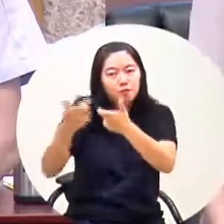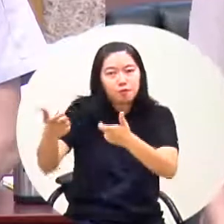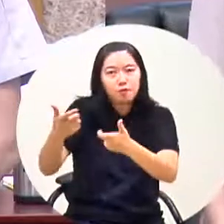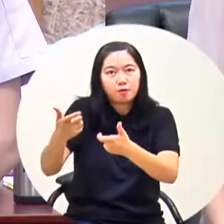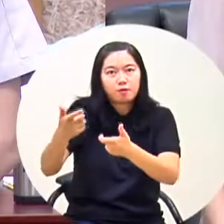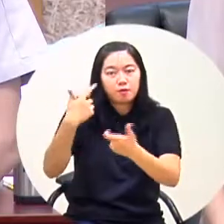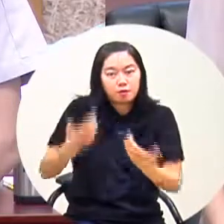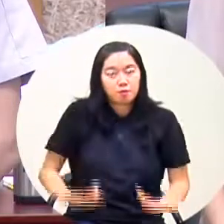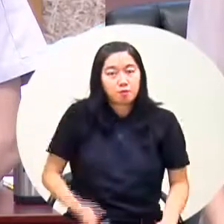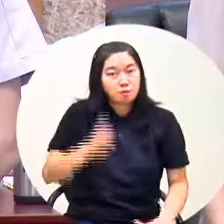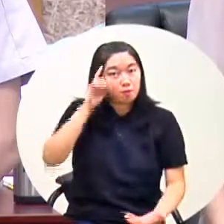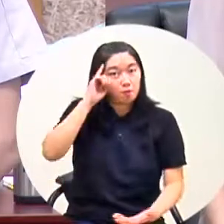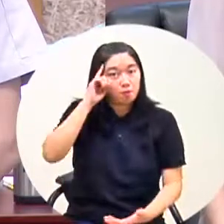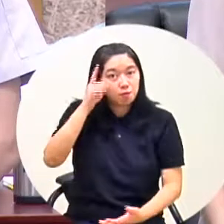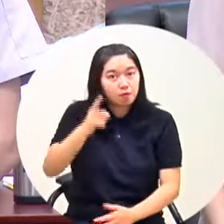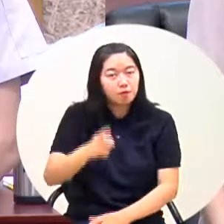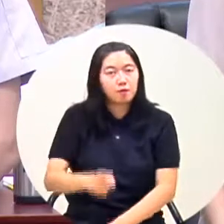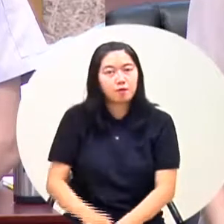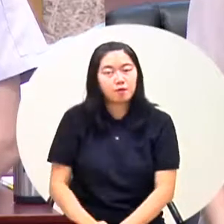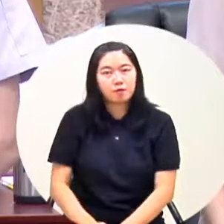1天，